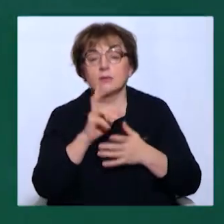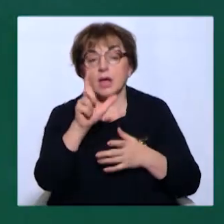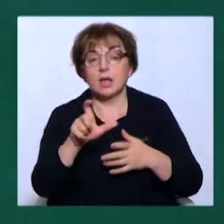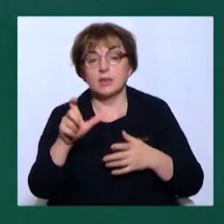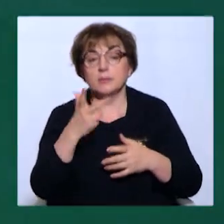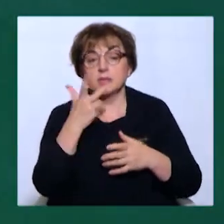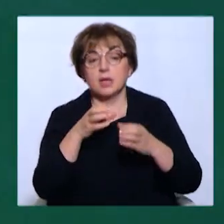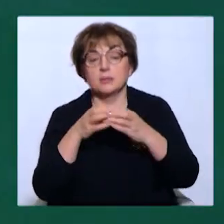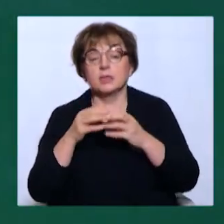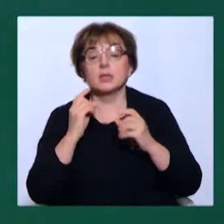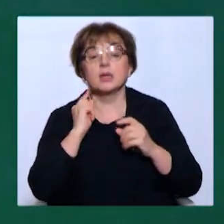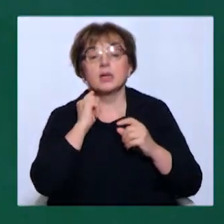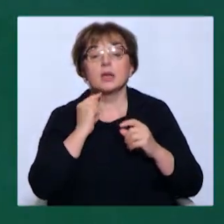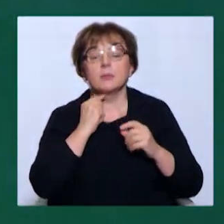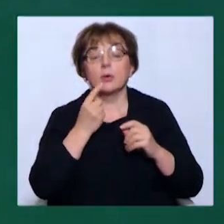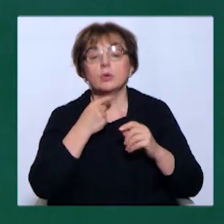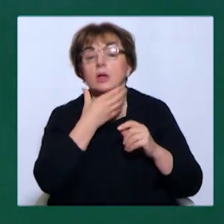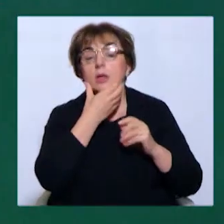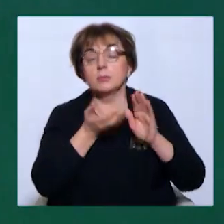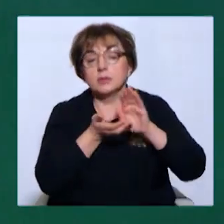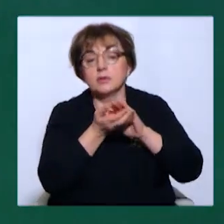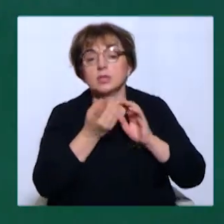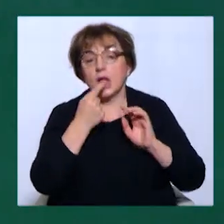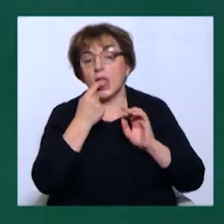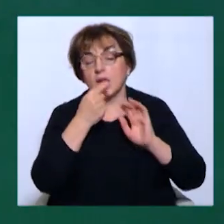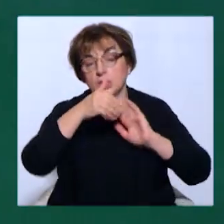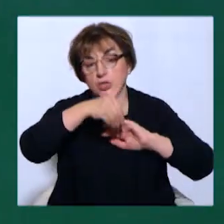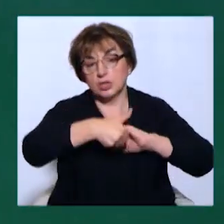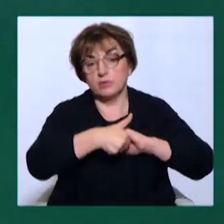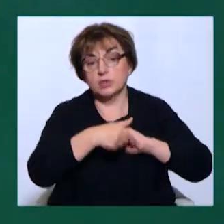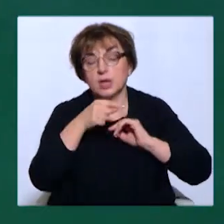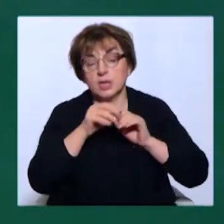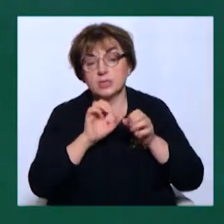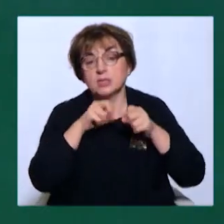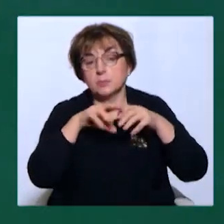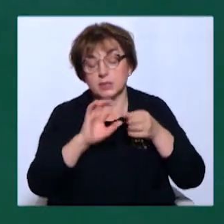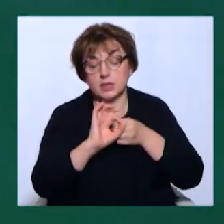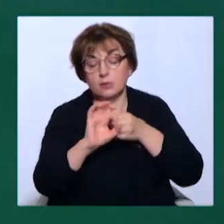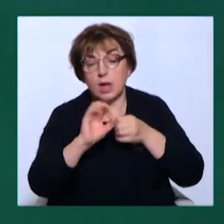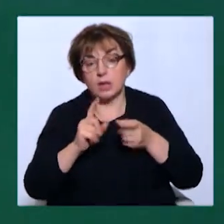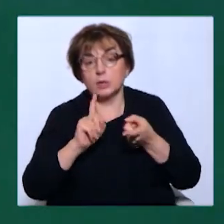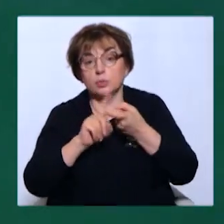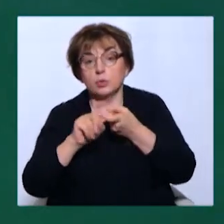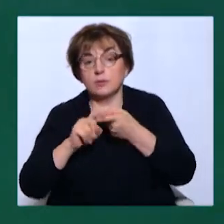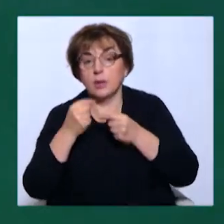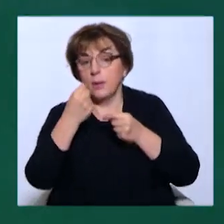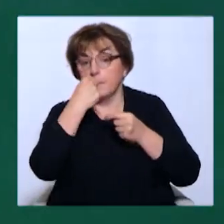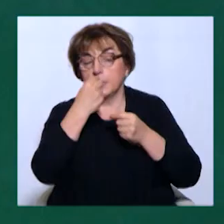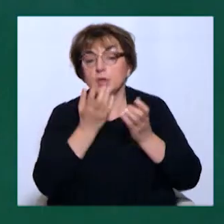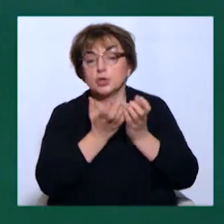ეს არის ყბაყურა, ყბის ქვეშა და ენის ქვეშა. არხით ეს ჯირკვლები იხსნება პირის ღრუში